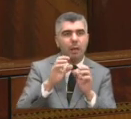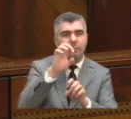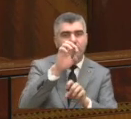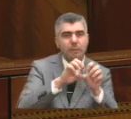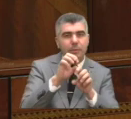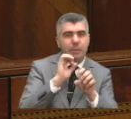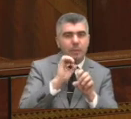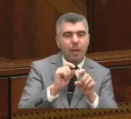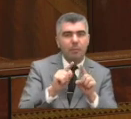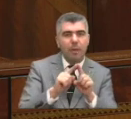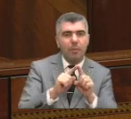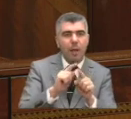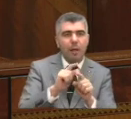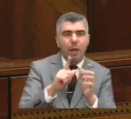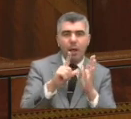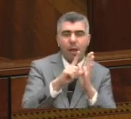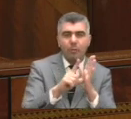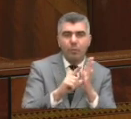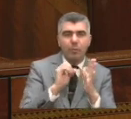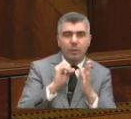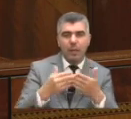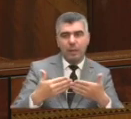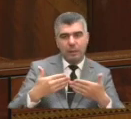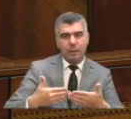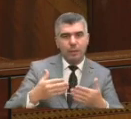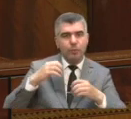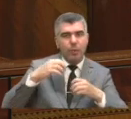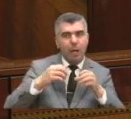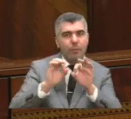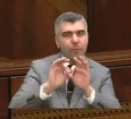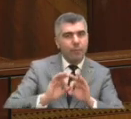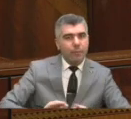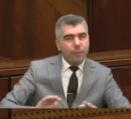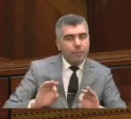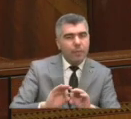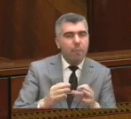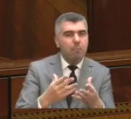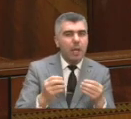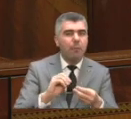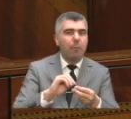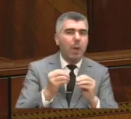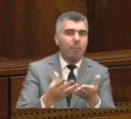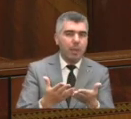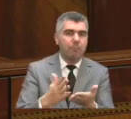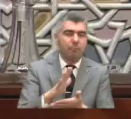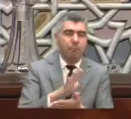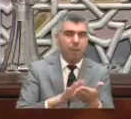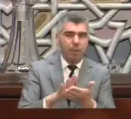خصوصا في الظروف اللي تتعيشها بلادنا ديال الجفاف. ونلاحظ جليا بانه العالم القروي اليوم. نائب المحترم.